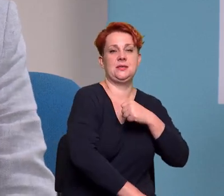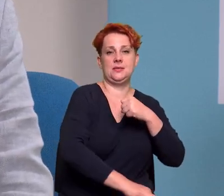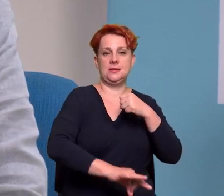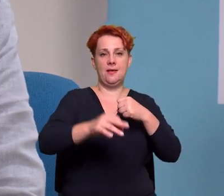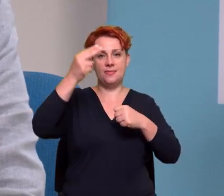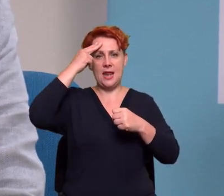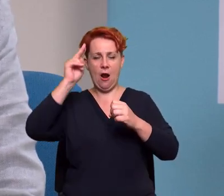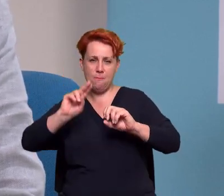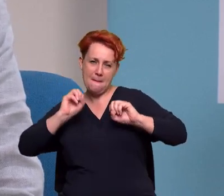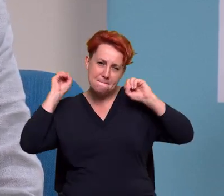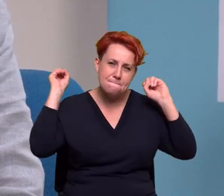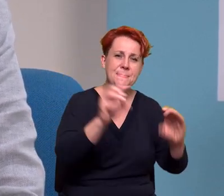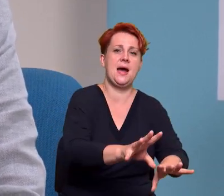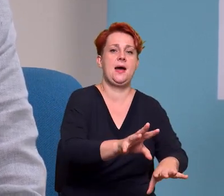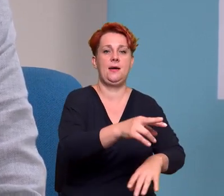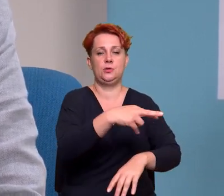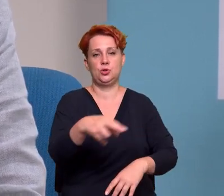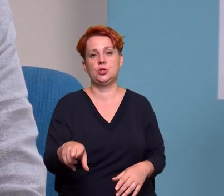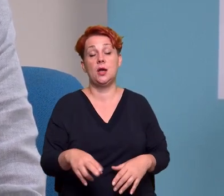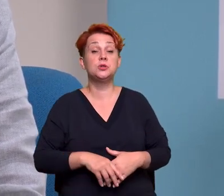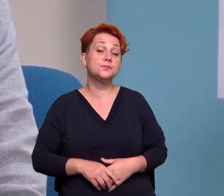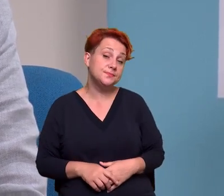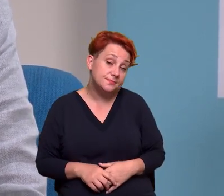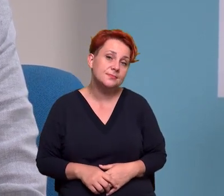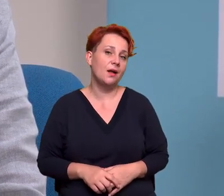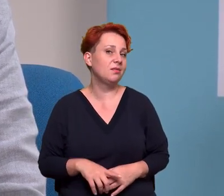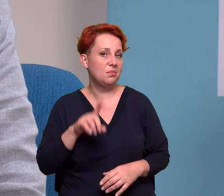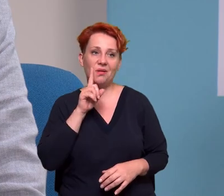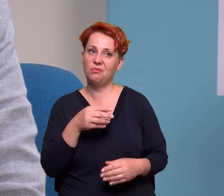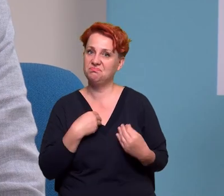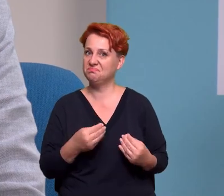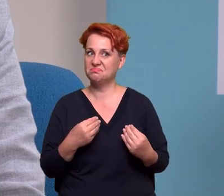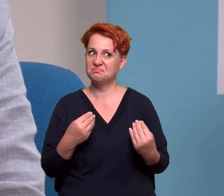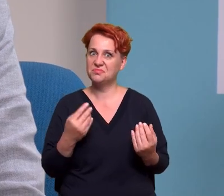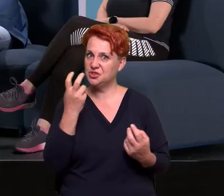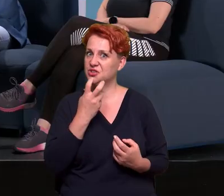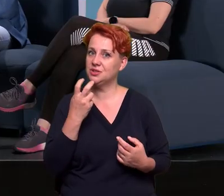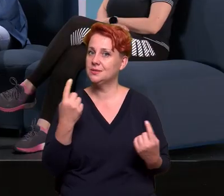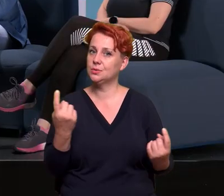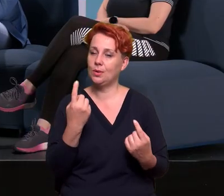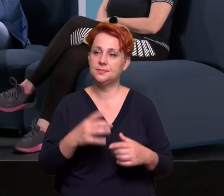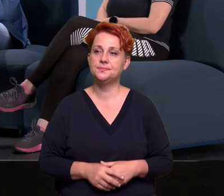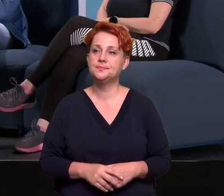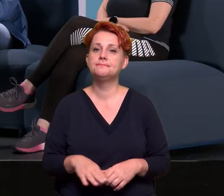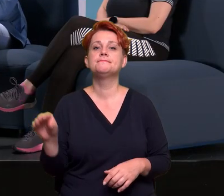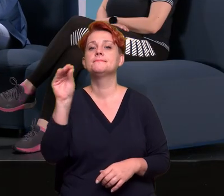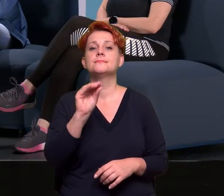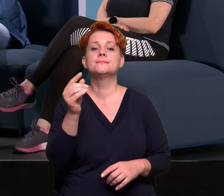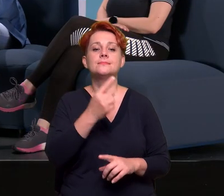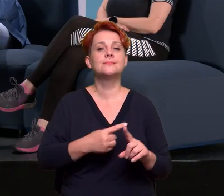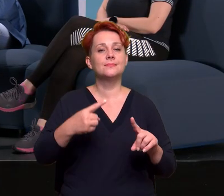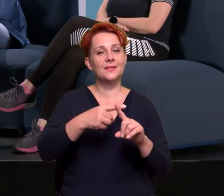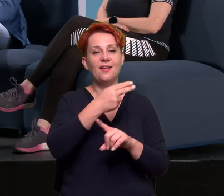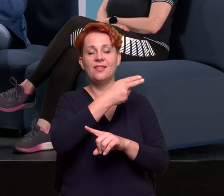no, to jest rzeczywiście taka niezwykła sytuacja. To mogę dopowiedzieć coś do